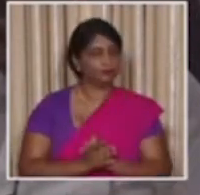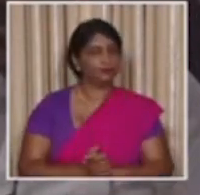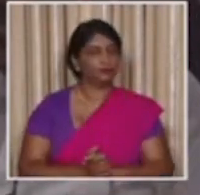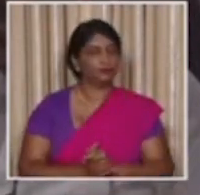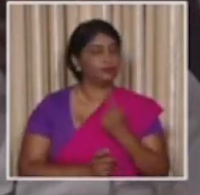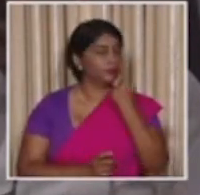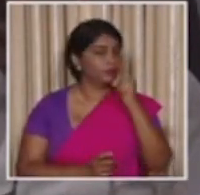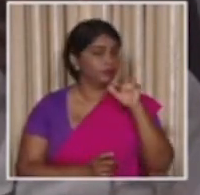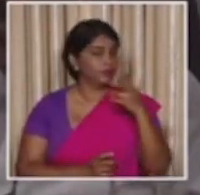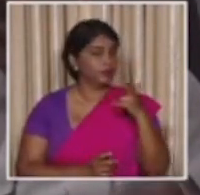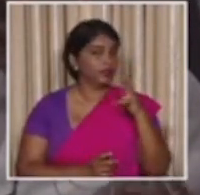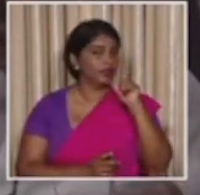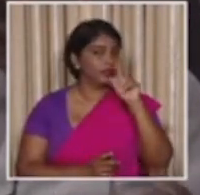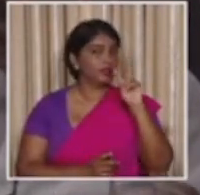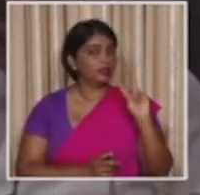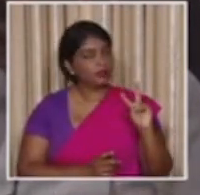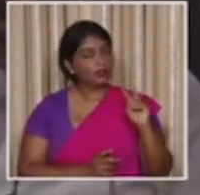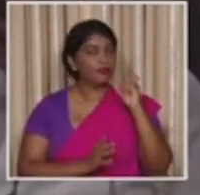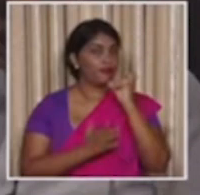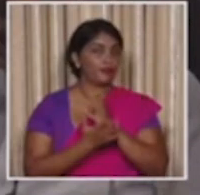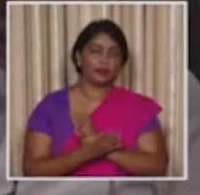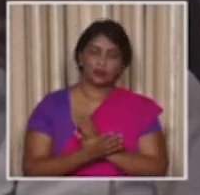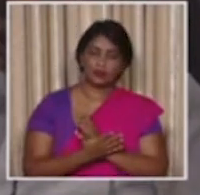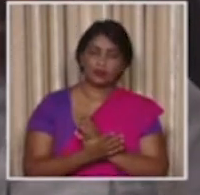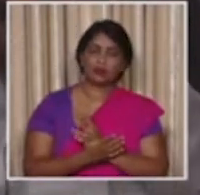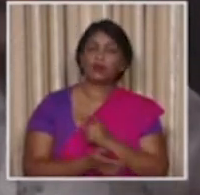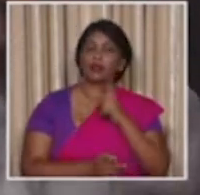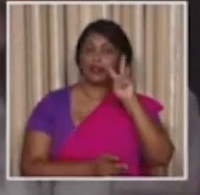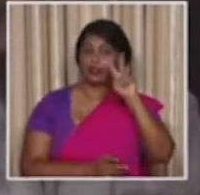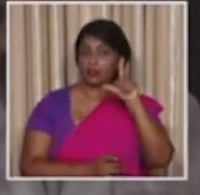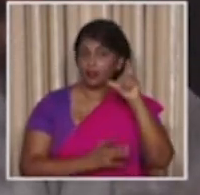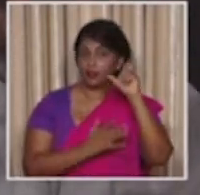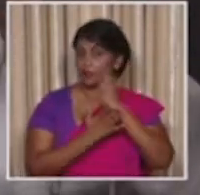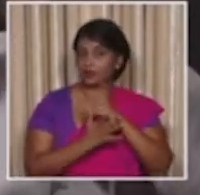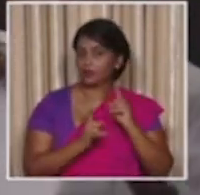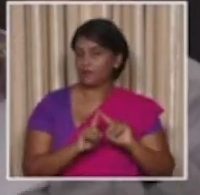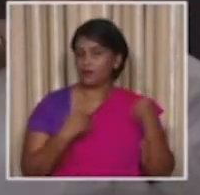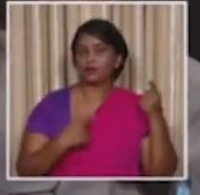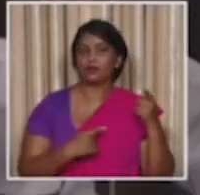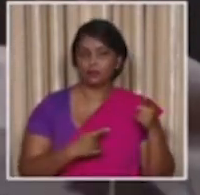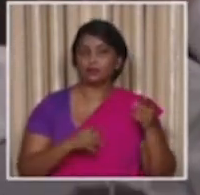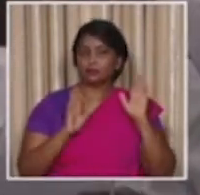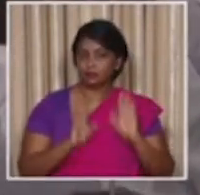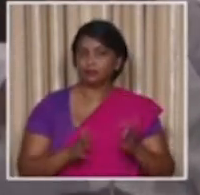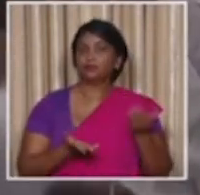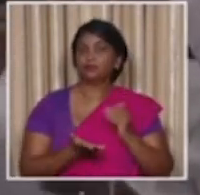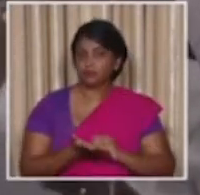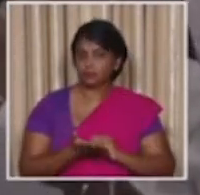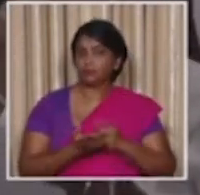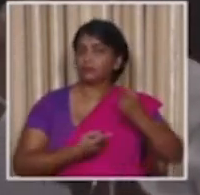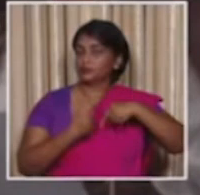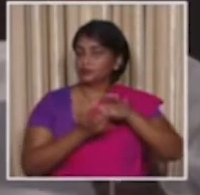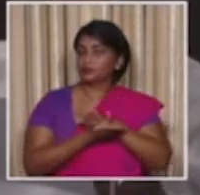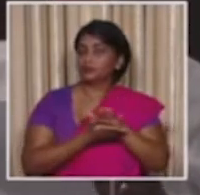මේක 1972 ව්‍යවස්ථාව. ඒ 72 ව්‍යවස්ථාව මීටත් වඩා වෙනස් විදිහට තිබ්බා. හැබැයි ඒක තවත් එලබරේට් කළා